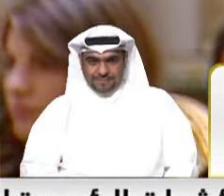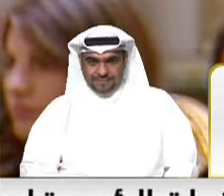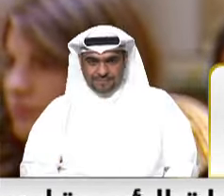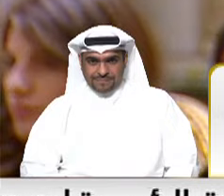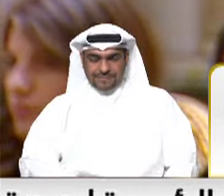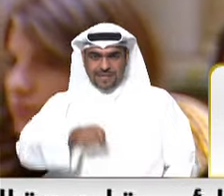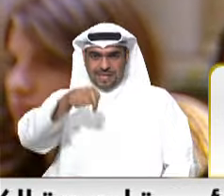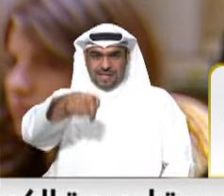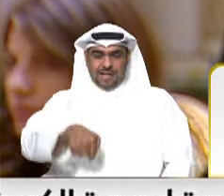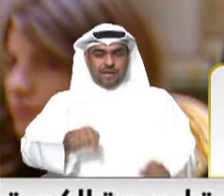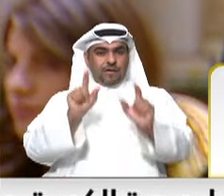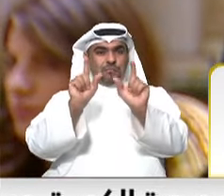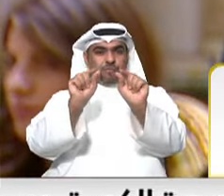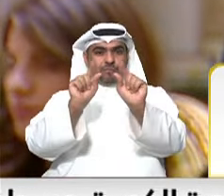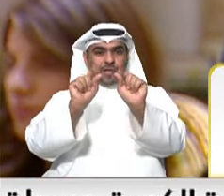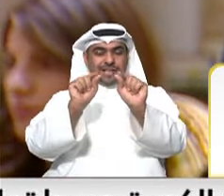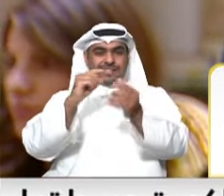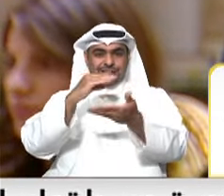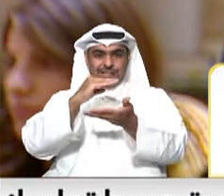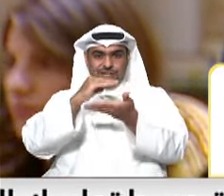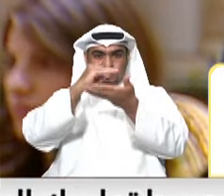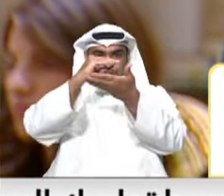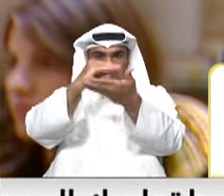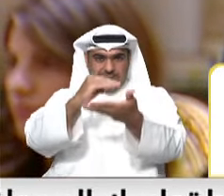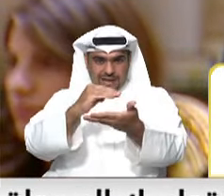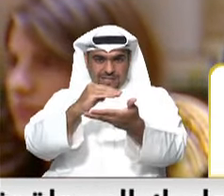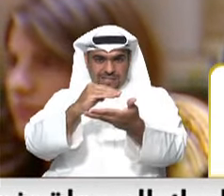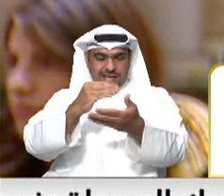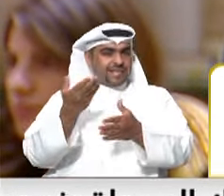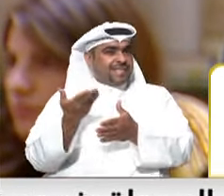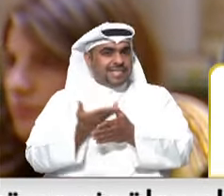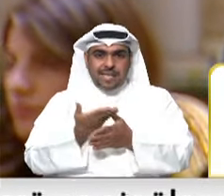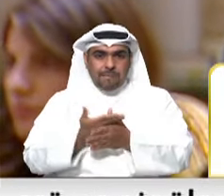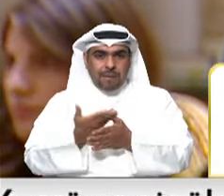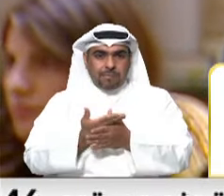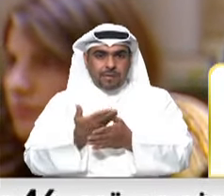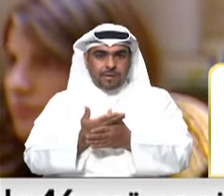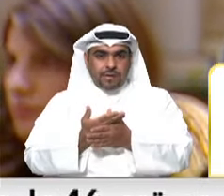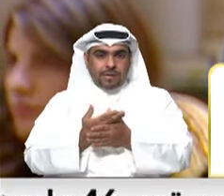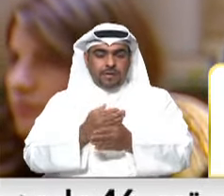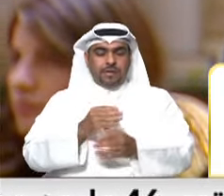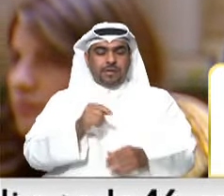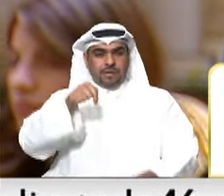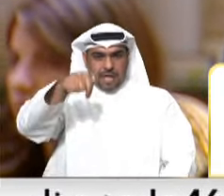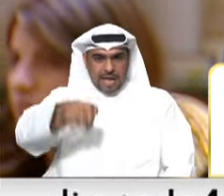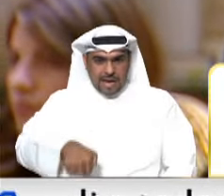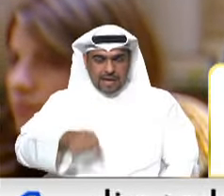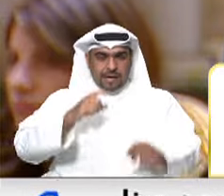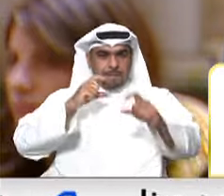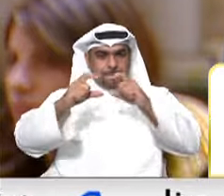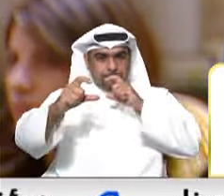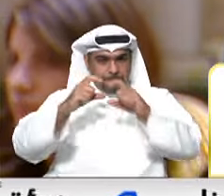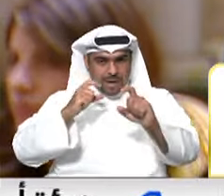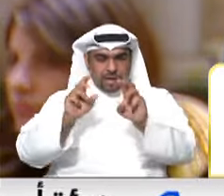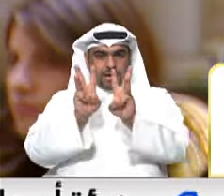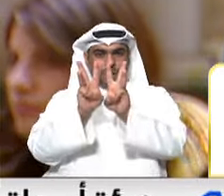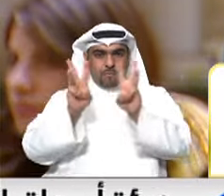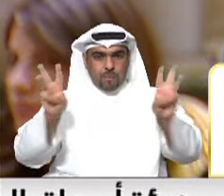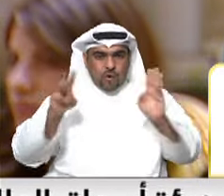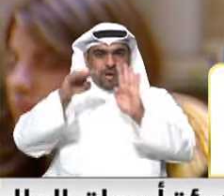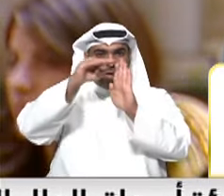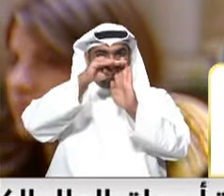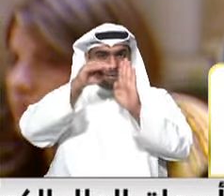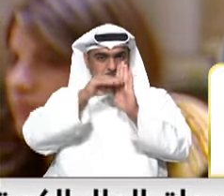تمثل اعترافا بجهود الذي بذلت في مجال التحول الرقمي، وتعد